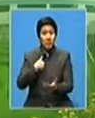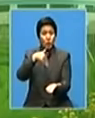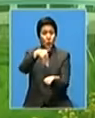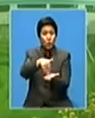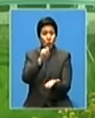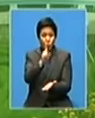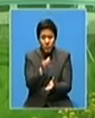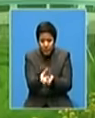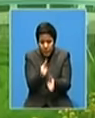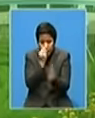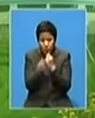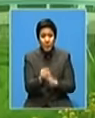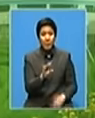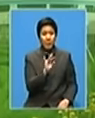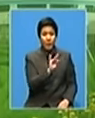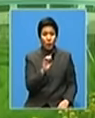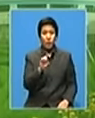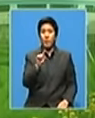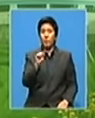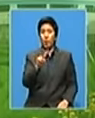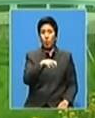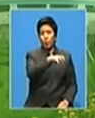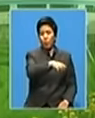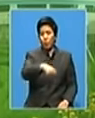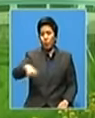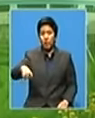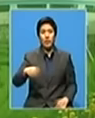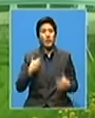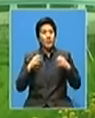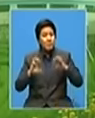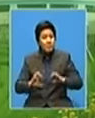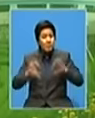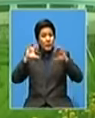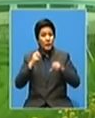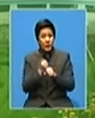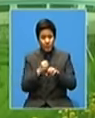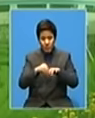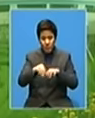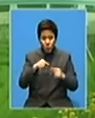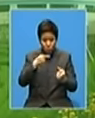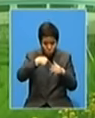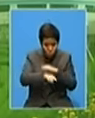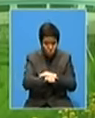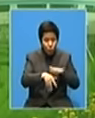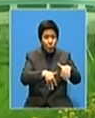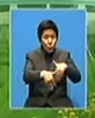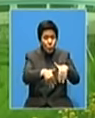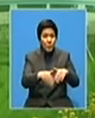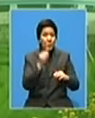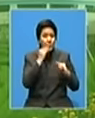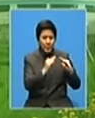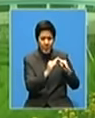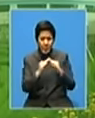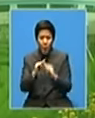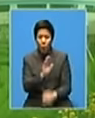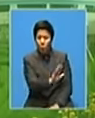อดความรู้จำนวน822ศูนย์นะครับและปัจจุบันนั้นรัฐบาลก็ได้ให้ขยายลงไปสู่ชุมชนไปสู่บ้านของเกษตร